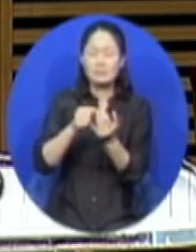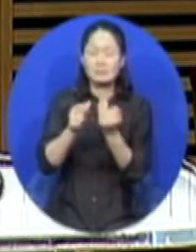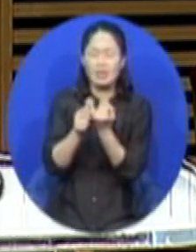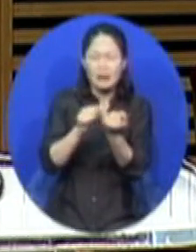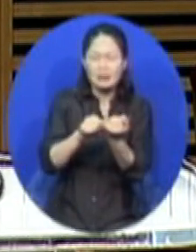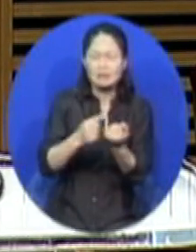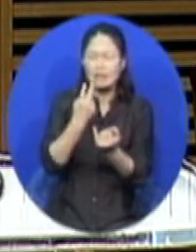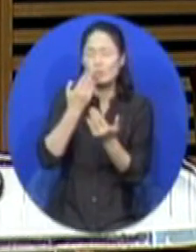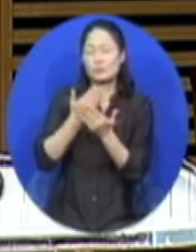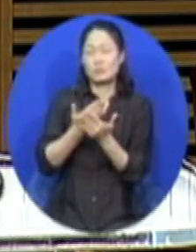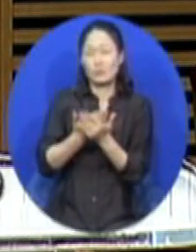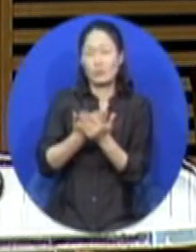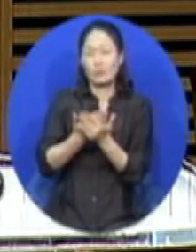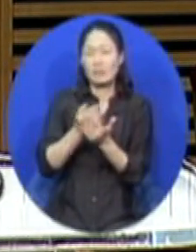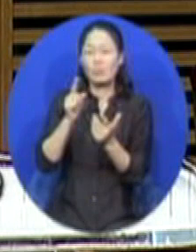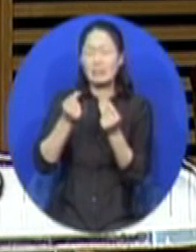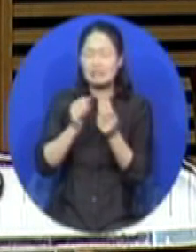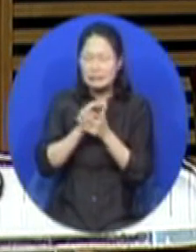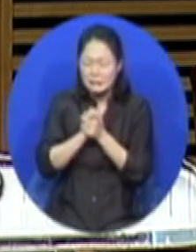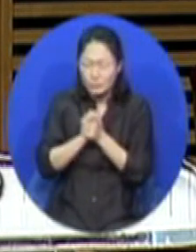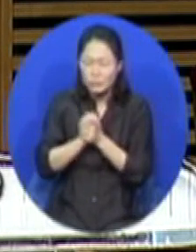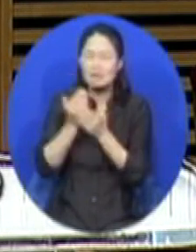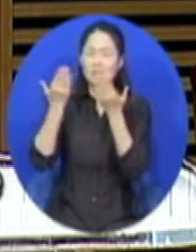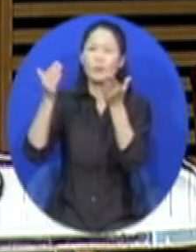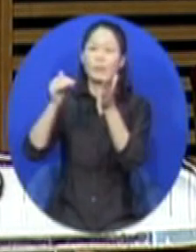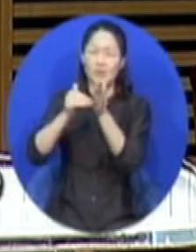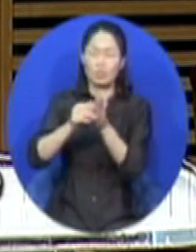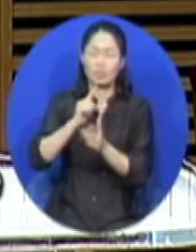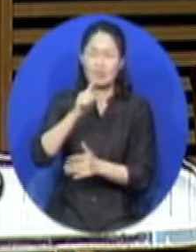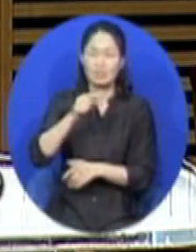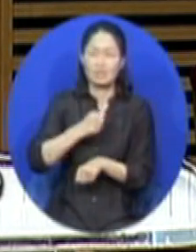살려 주십시오 그런 기도를 해요